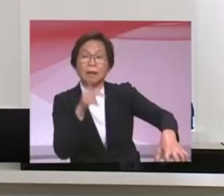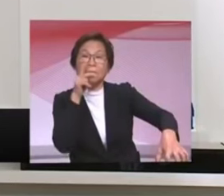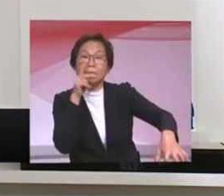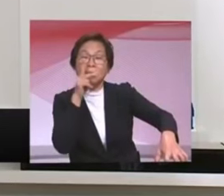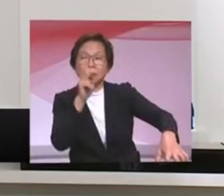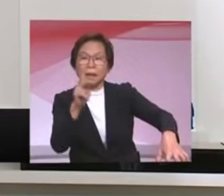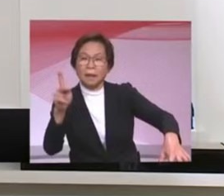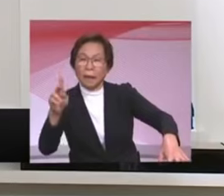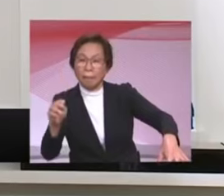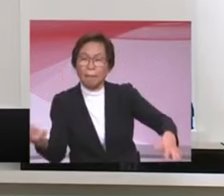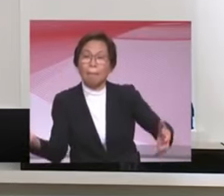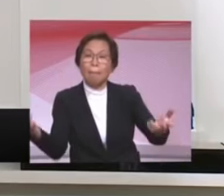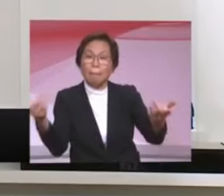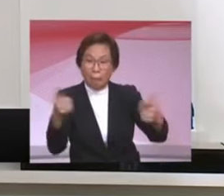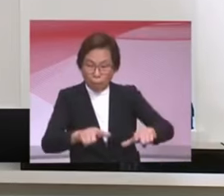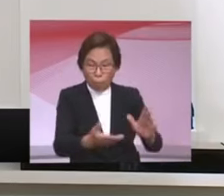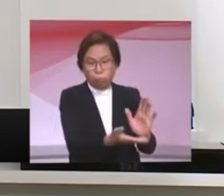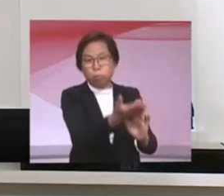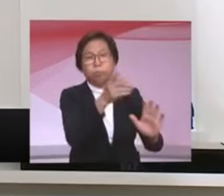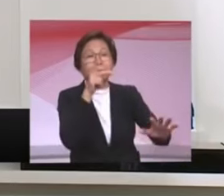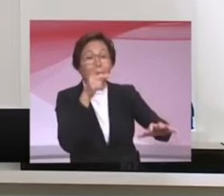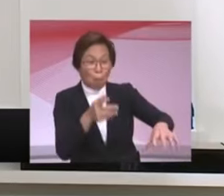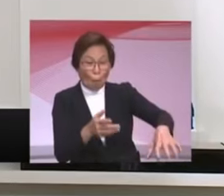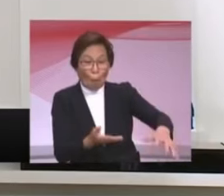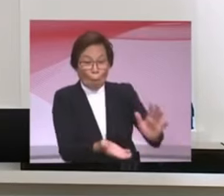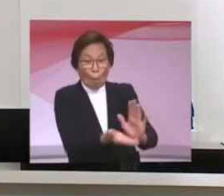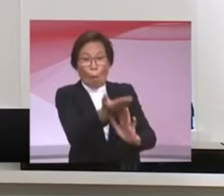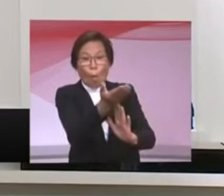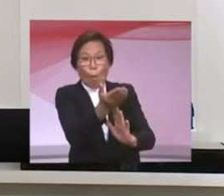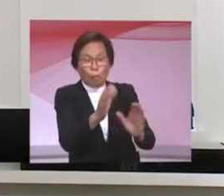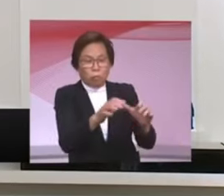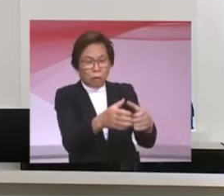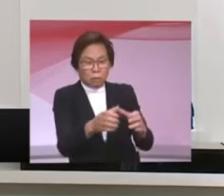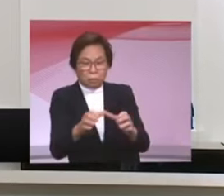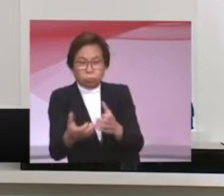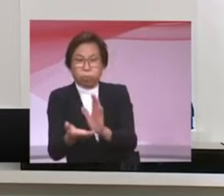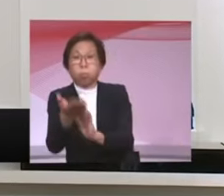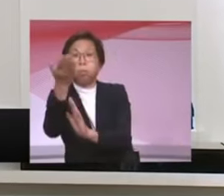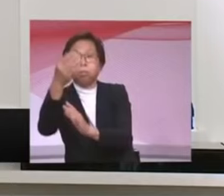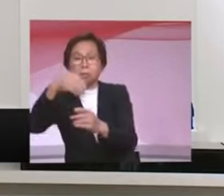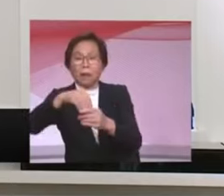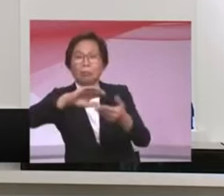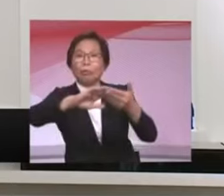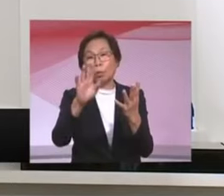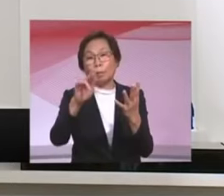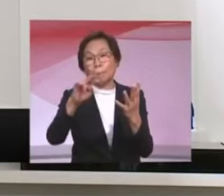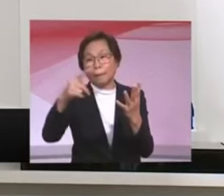Di Kedah, KKM melaporkan berlaku peningkatan kes yang melibatkan beberapa kluster di dalam